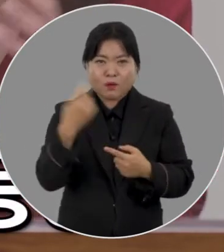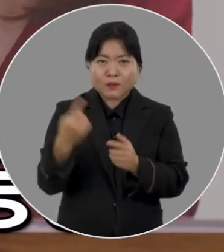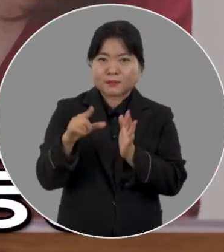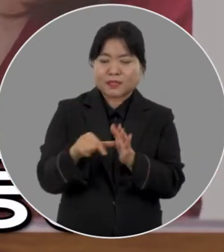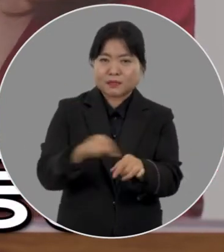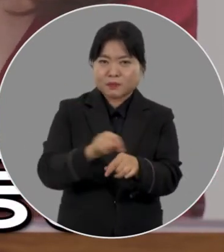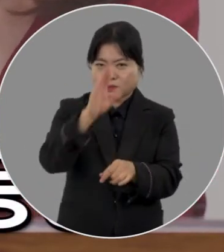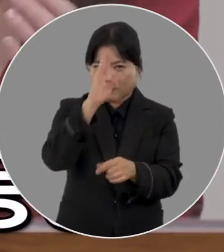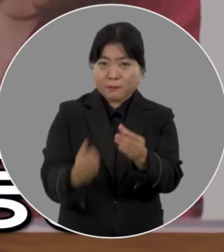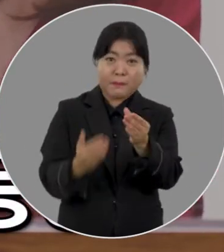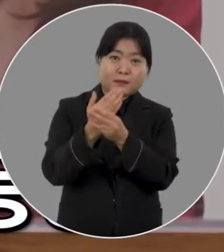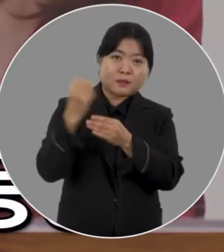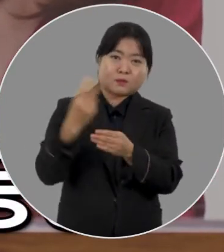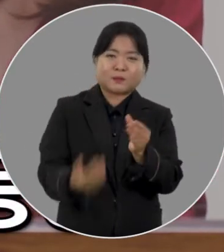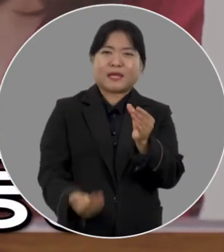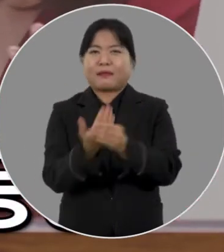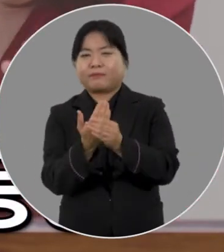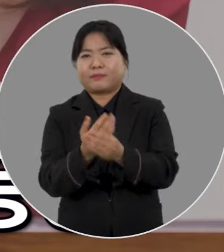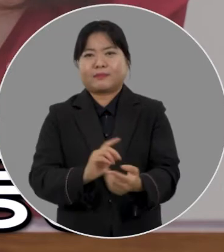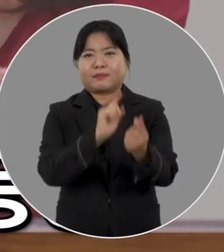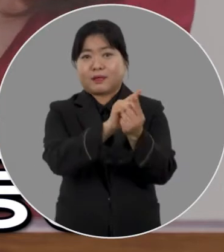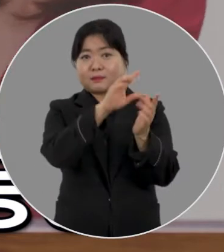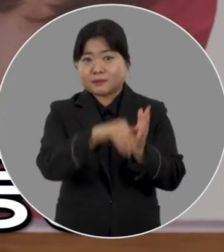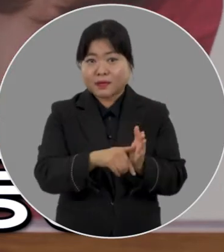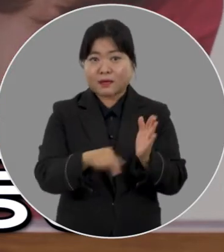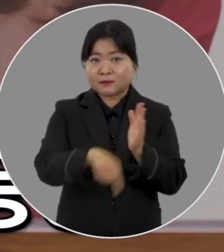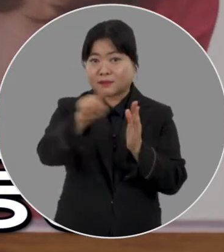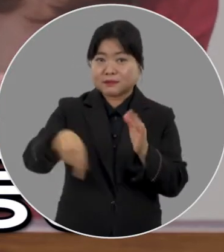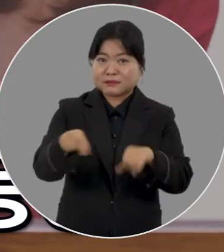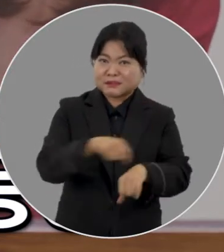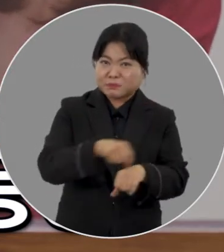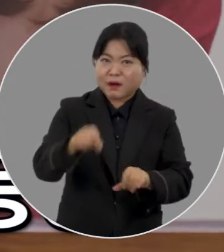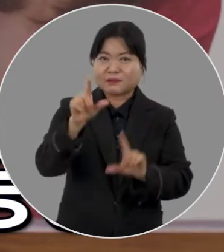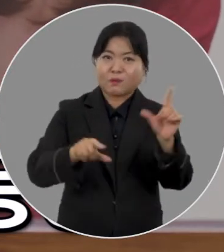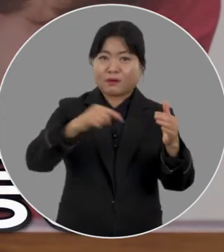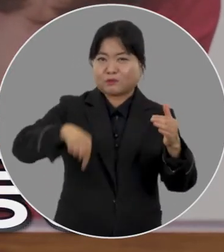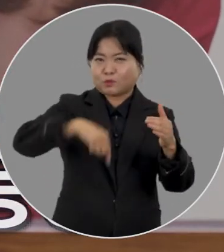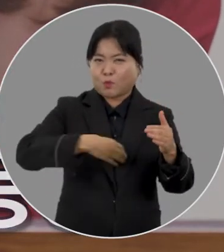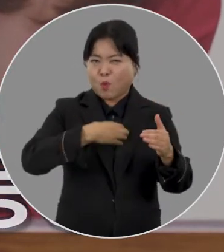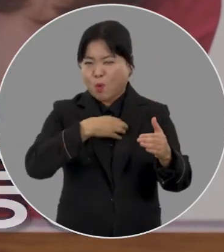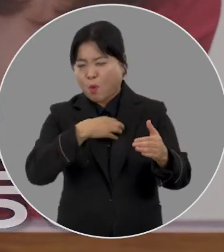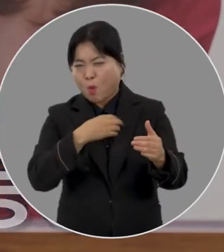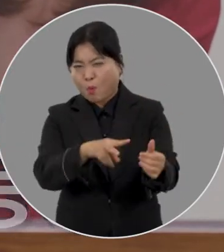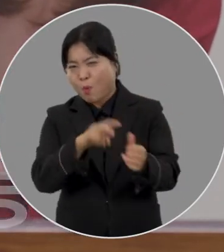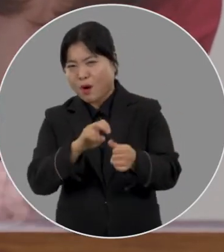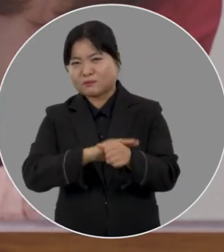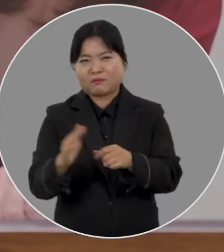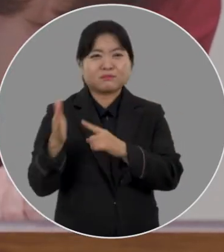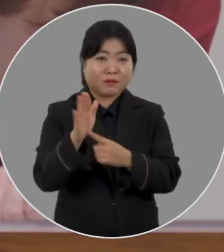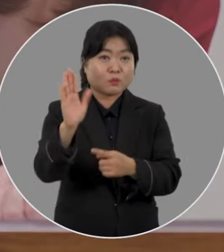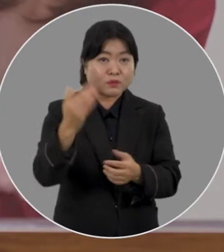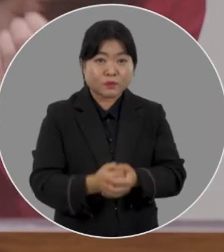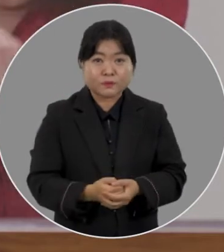특히 질병이 발생하거나 뭐 재난 상황이 있을 때 그런 특별한 상황에서 또 혐오가 잘 드러나지 않습니까?